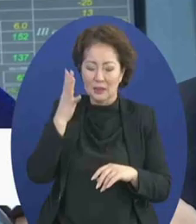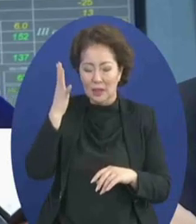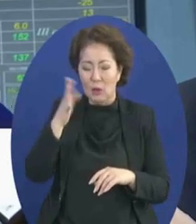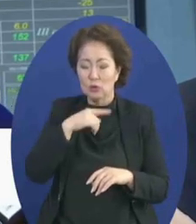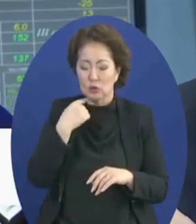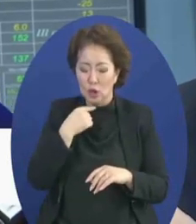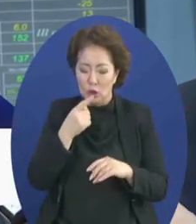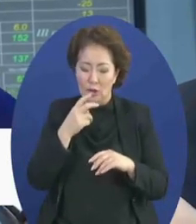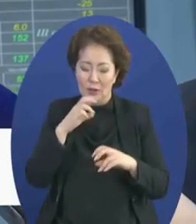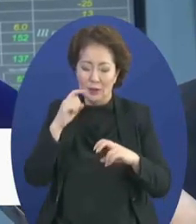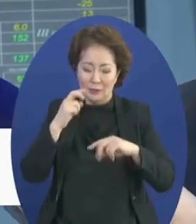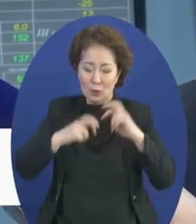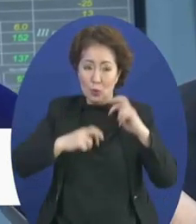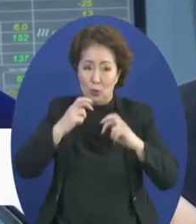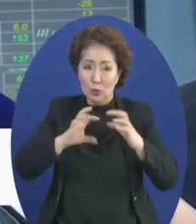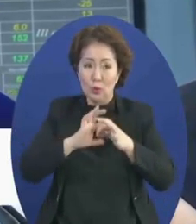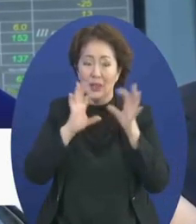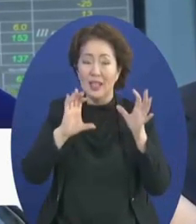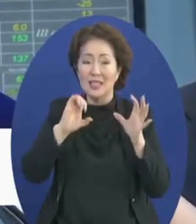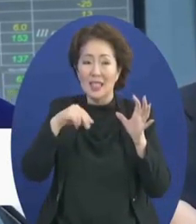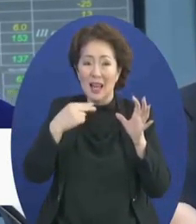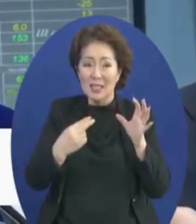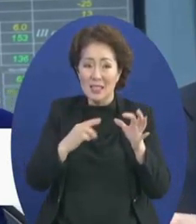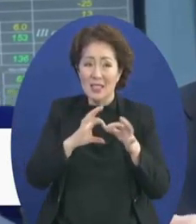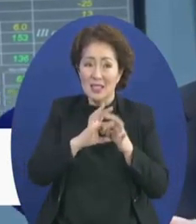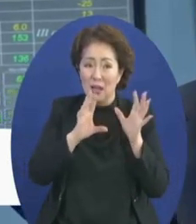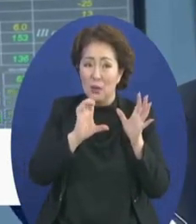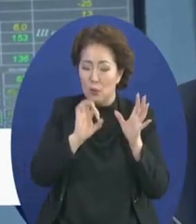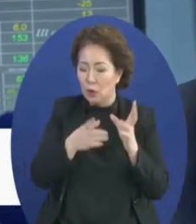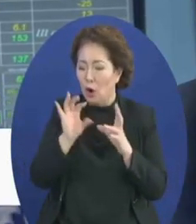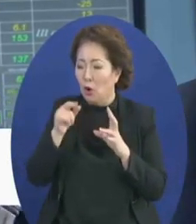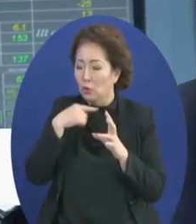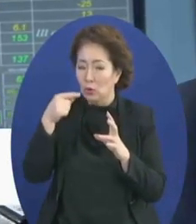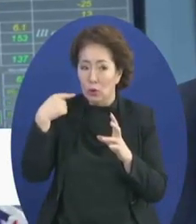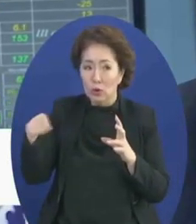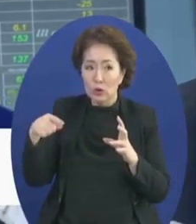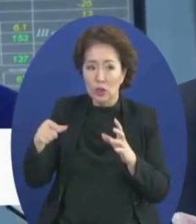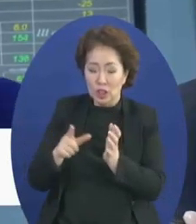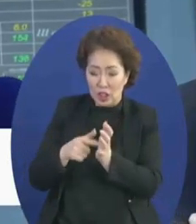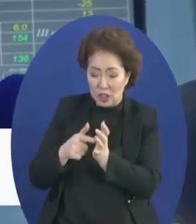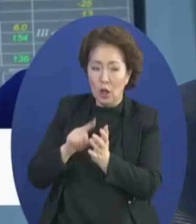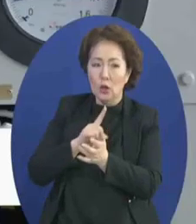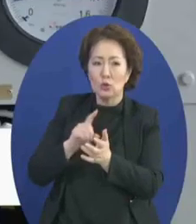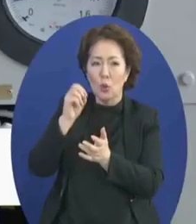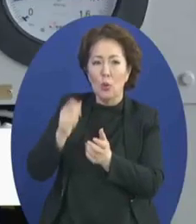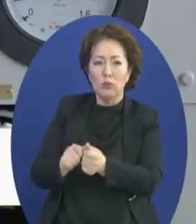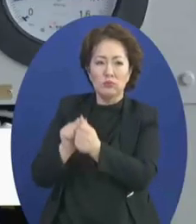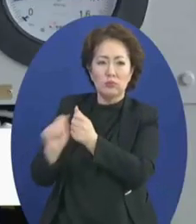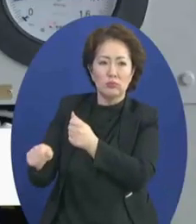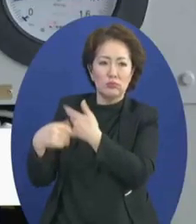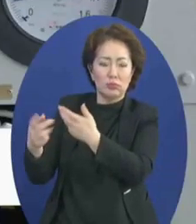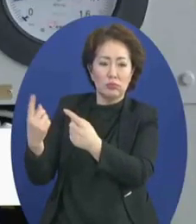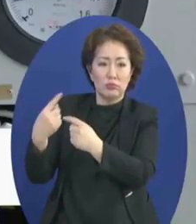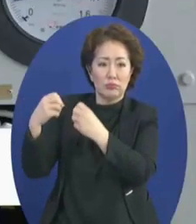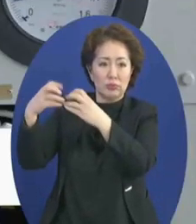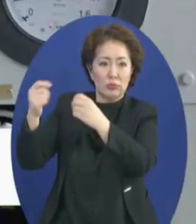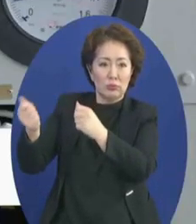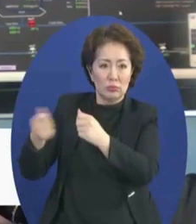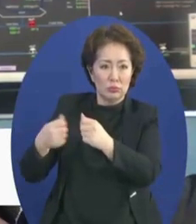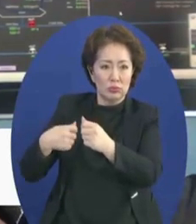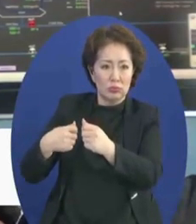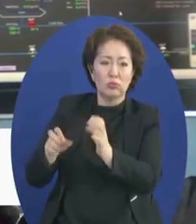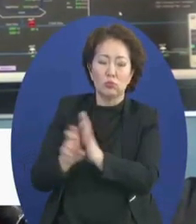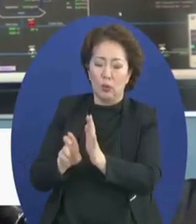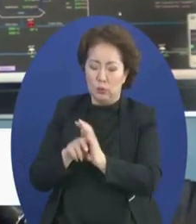станц ашиглалтанд орсноор бид оюутлахын цахилгаан эрчим хүчний хэрэглээг дотоодоос бүрэн хангах боломжтой болно.